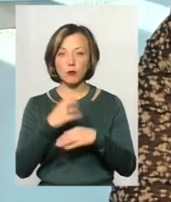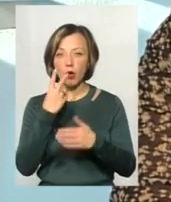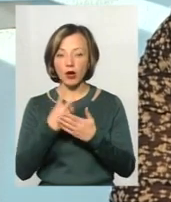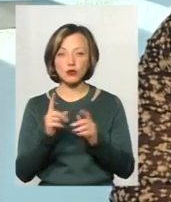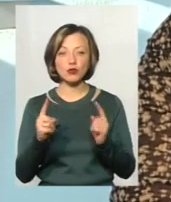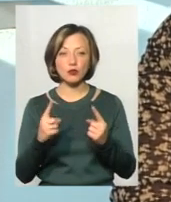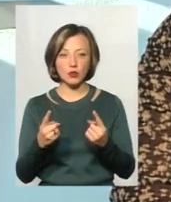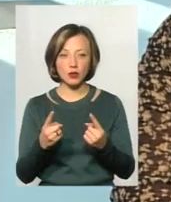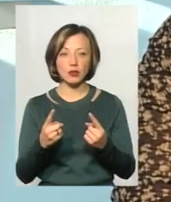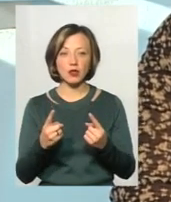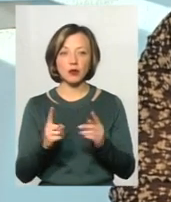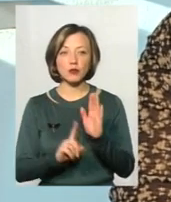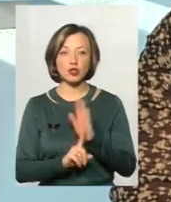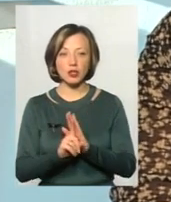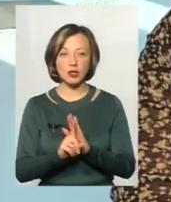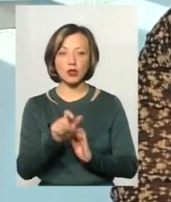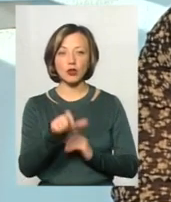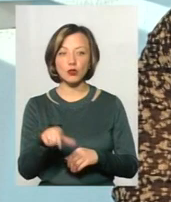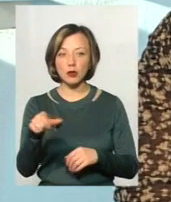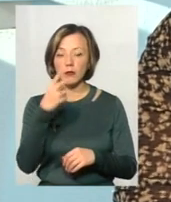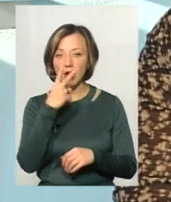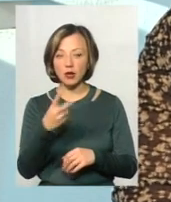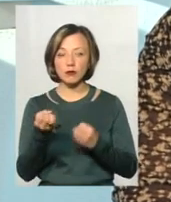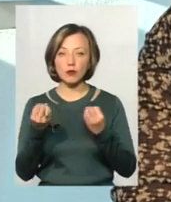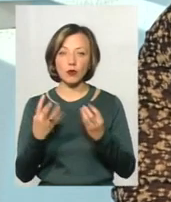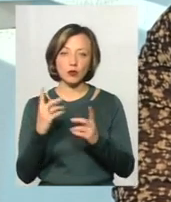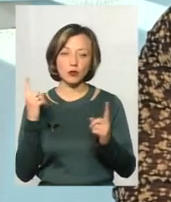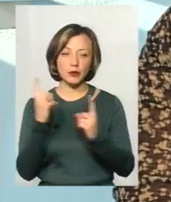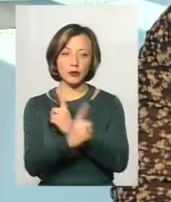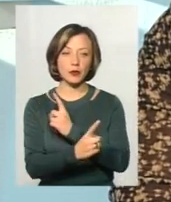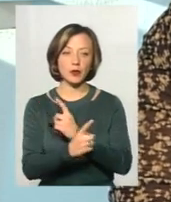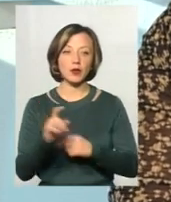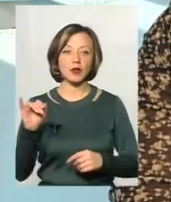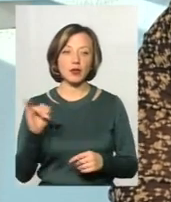чому і що почала? Що люди бачать, вони просто проходять мимо,